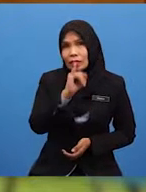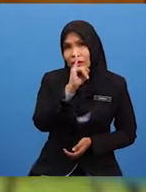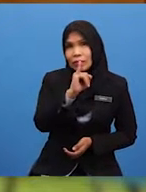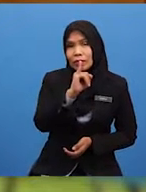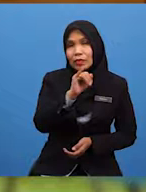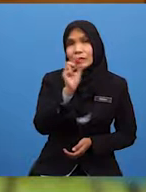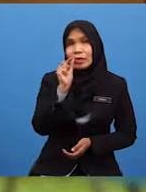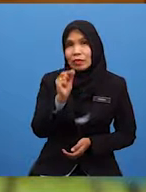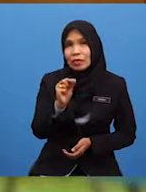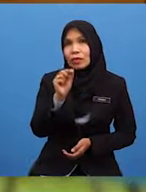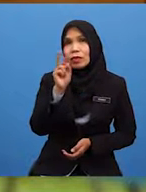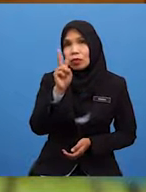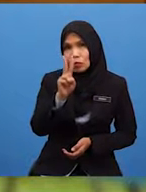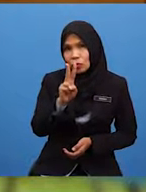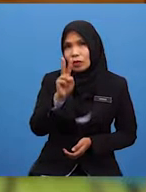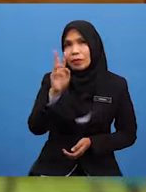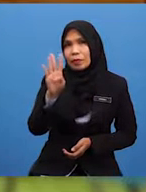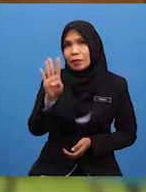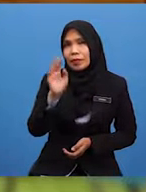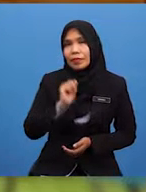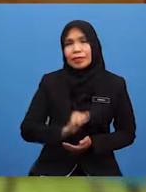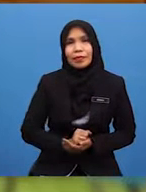I titik 2, 4,